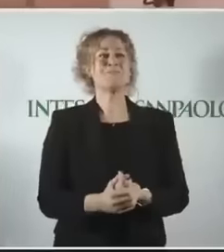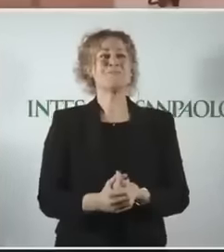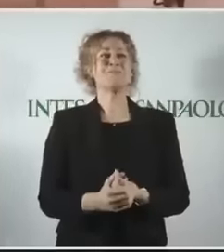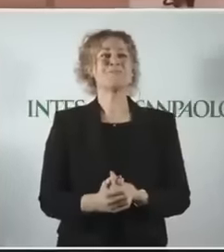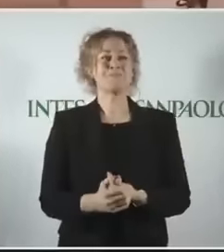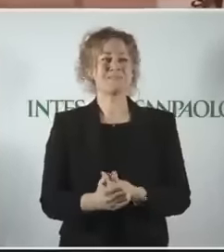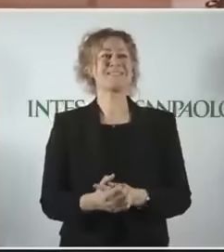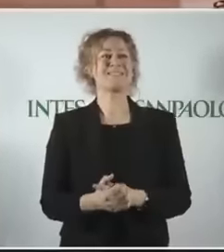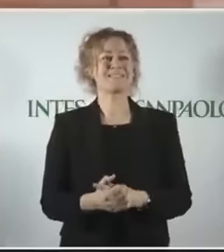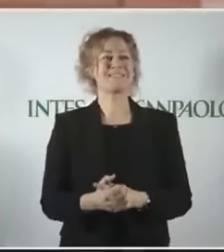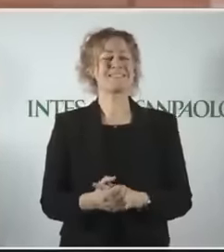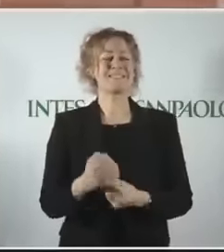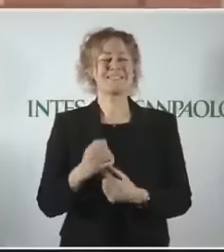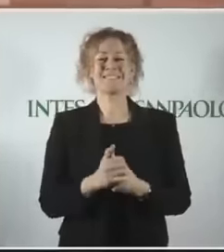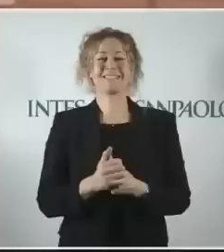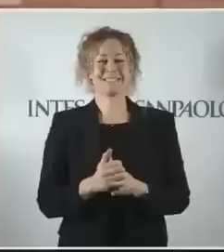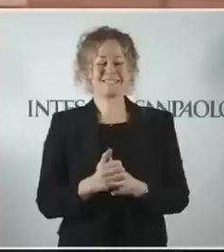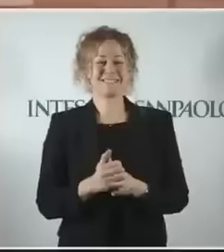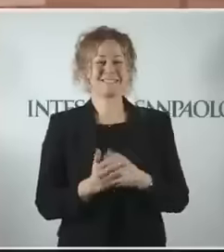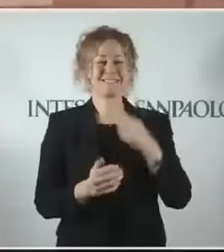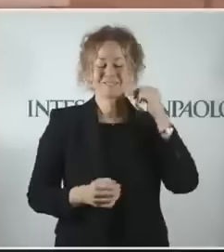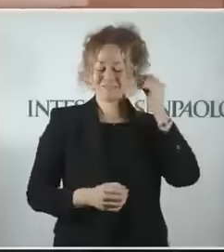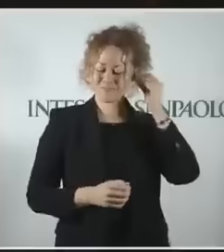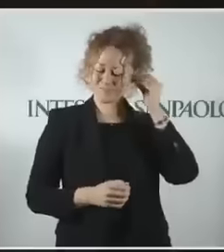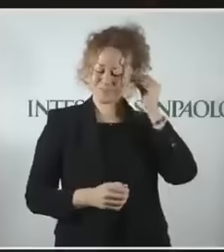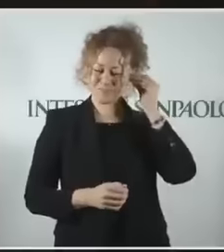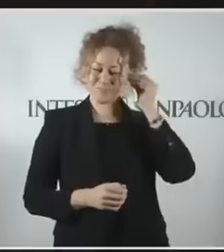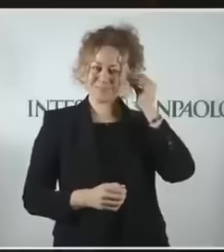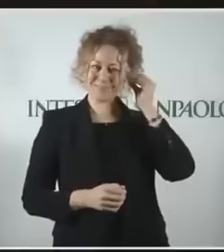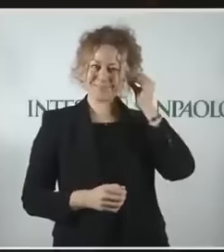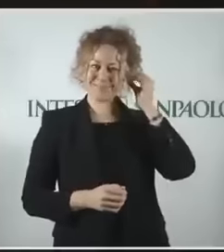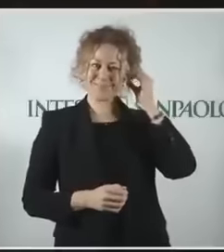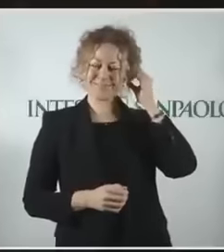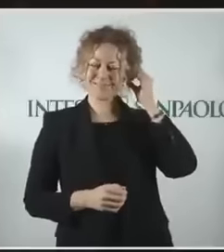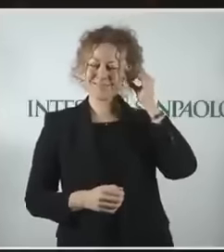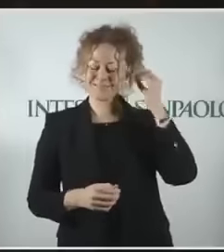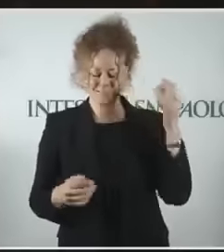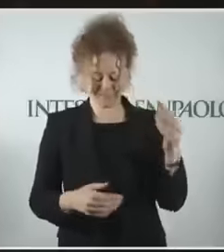Grazie buonasera buonasera come state